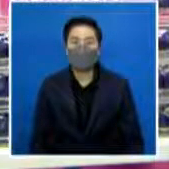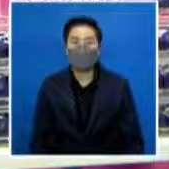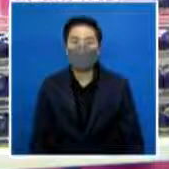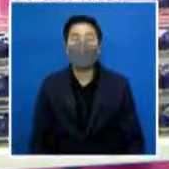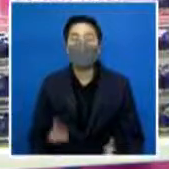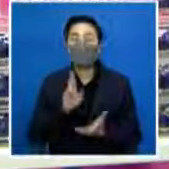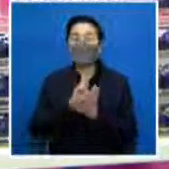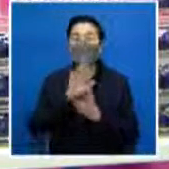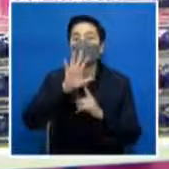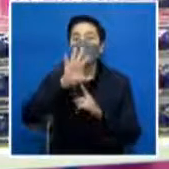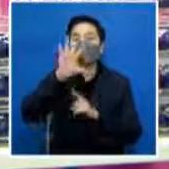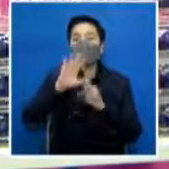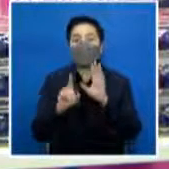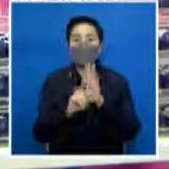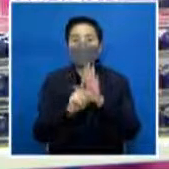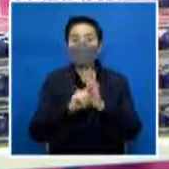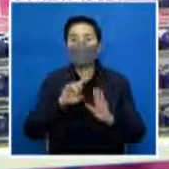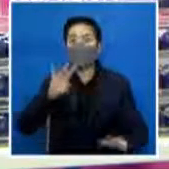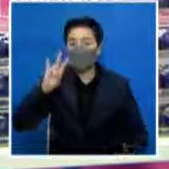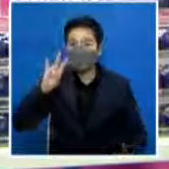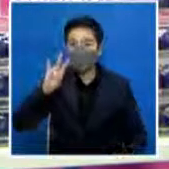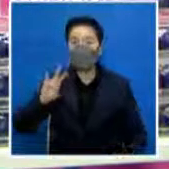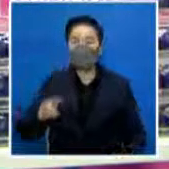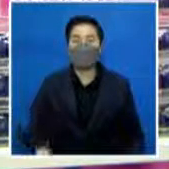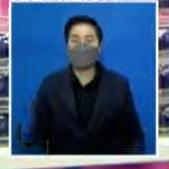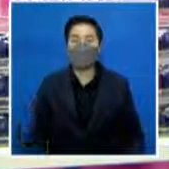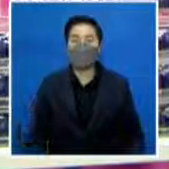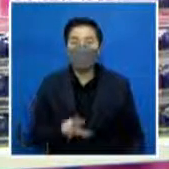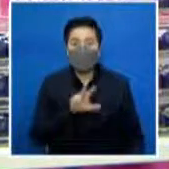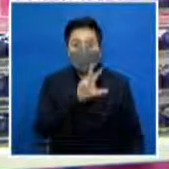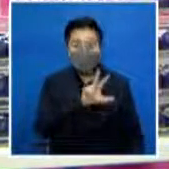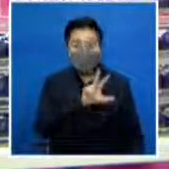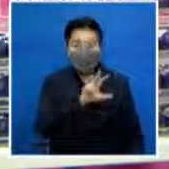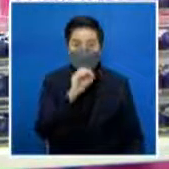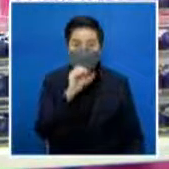อันดับที่5หมุนครั้งที่7เลขที่ออก